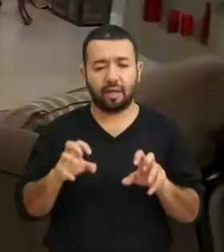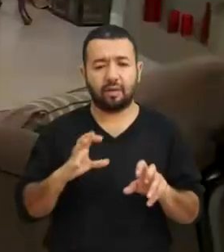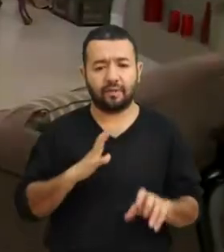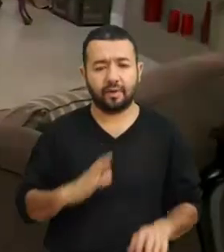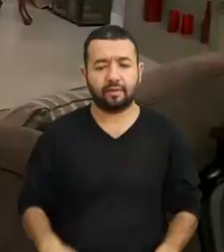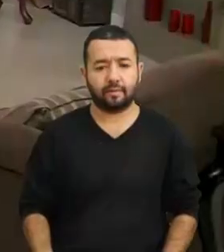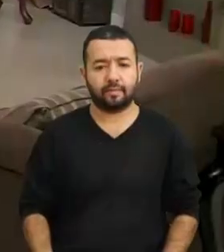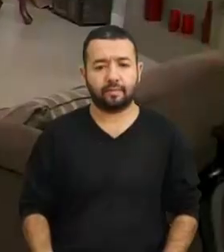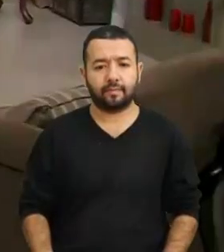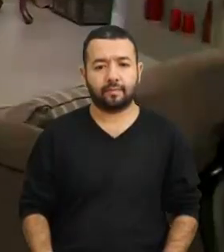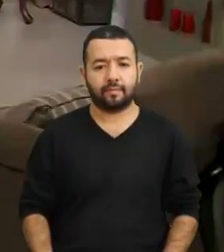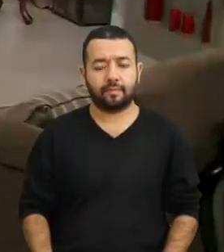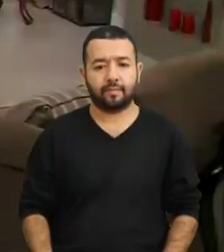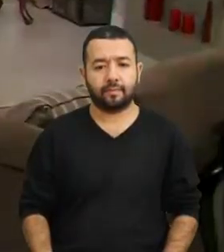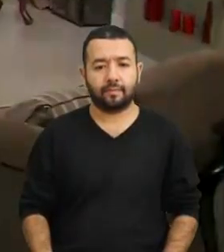Of.